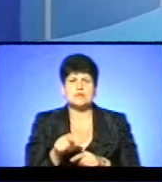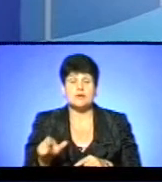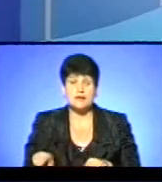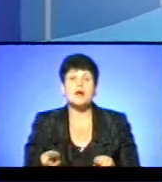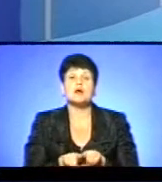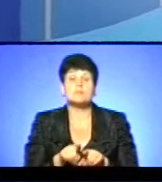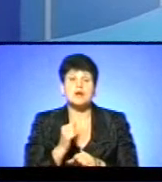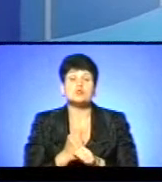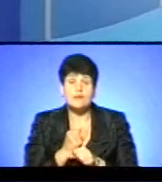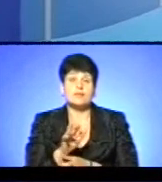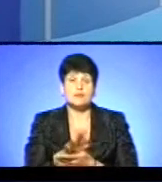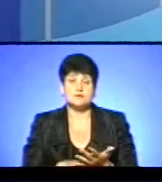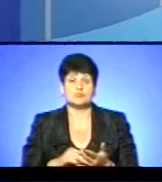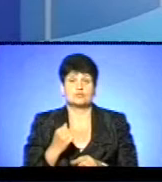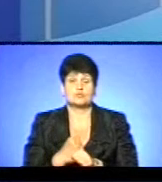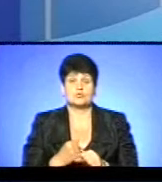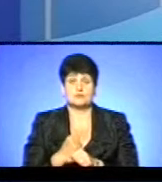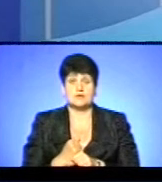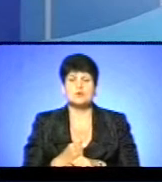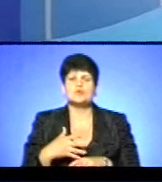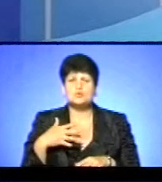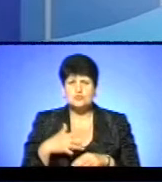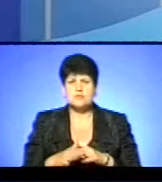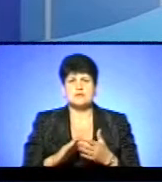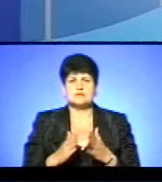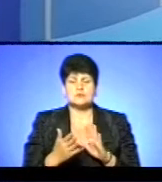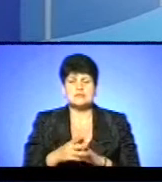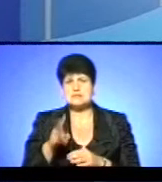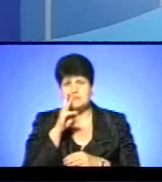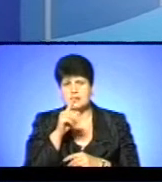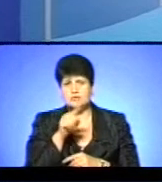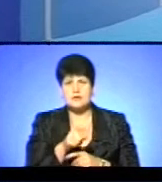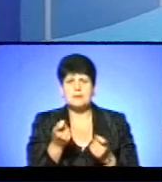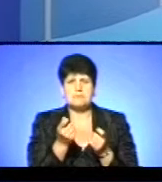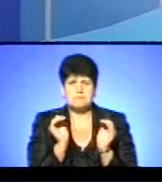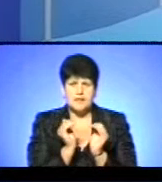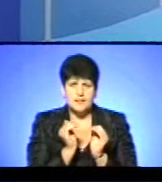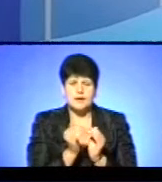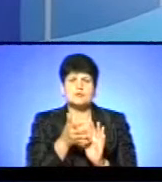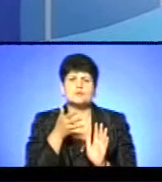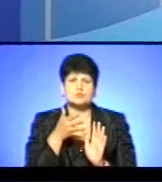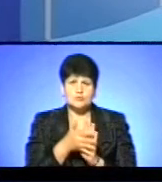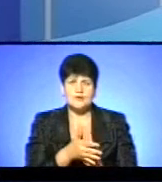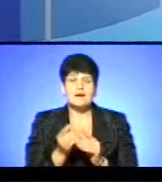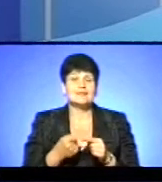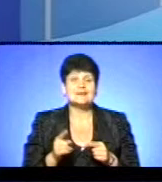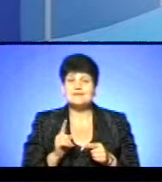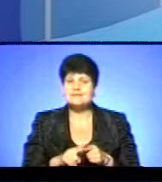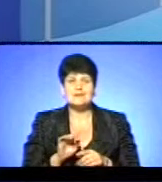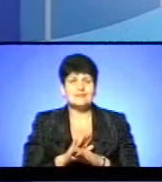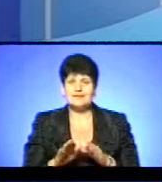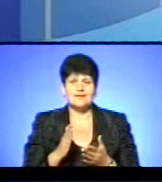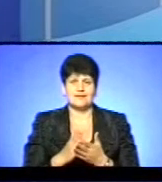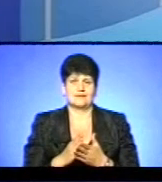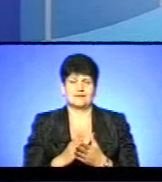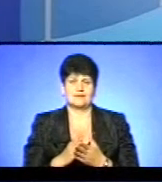на тій роботі, так і далі працюють. Десь нам зрозуміла ситуація, що зарплати в них великої немає, зарплата мізерна, але це не є оправдання